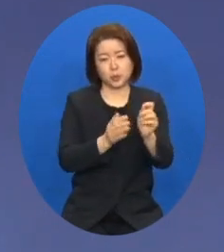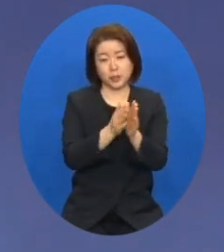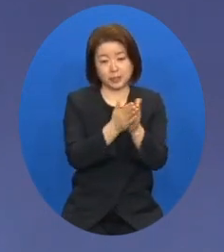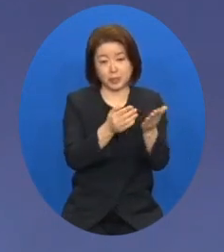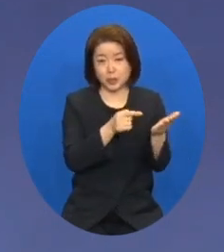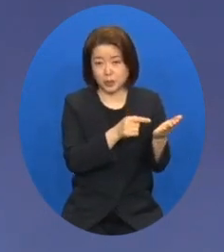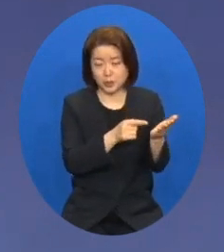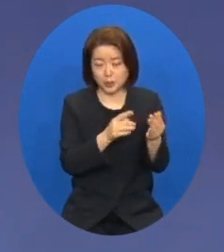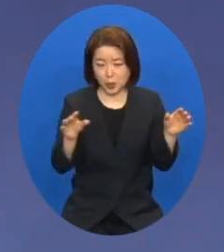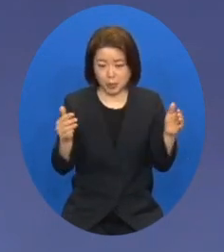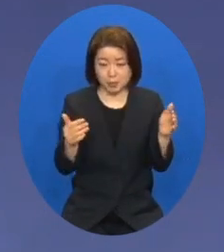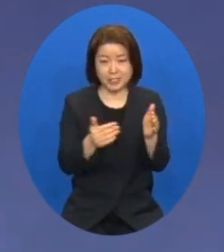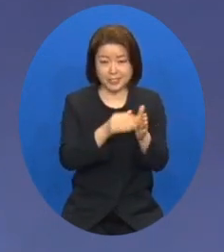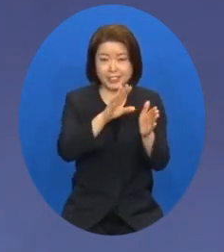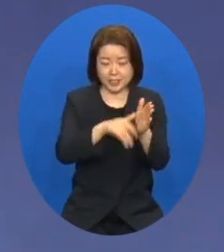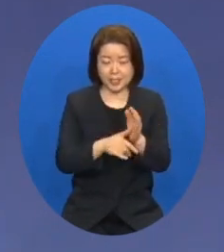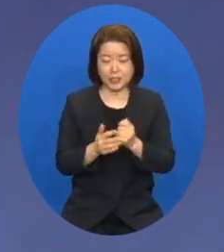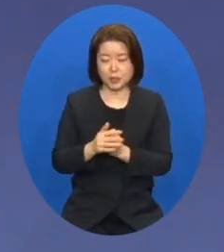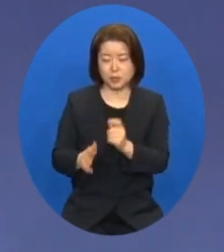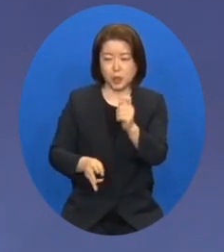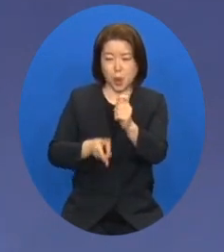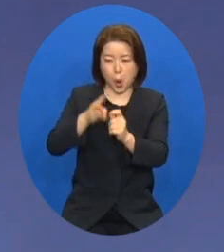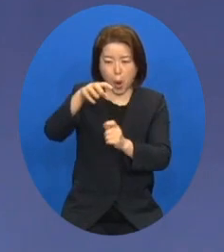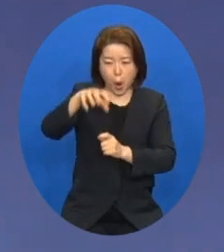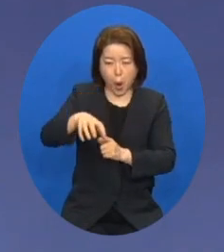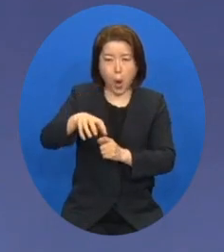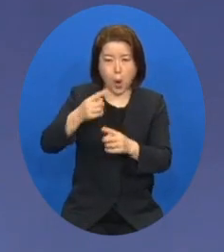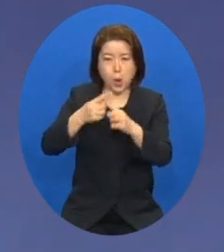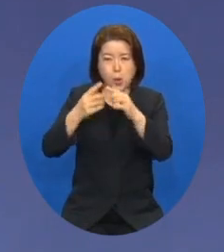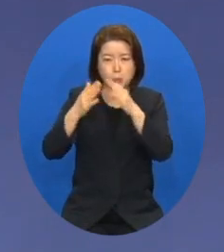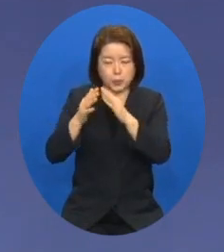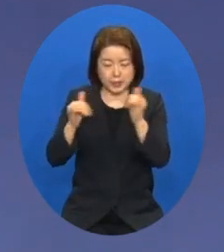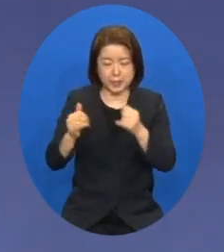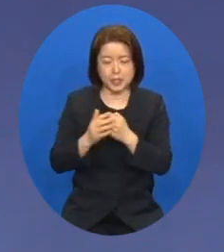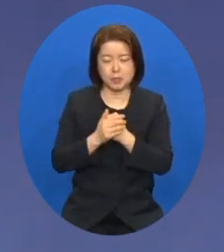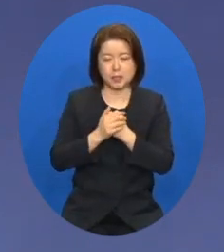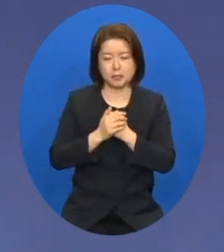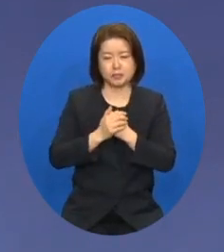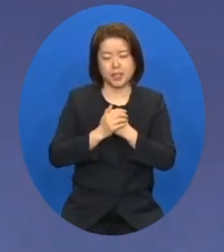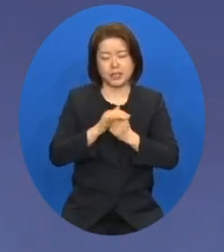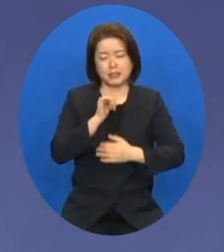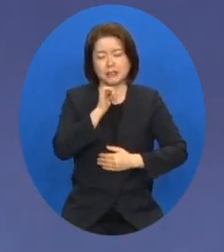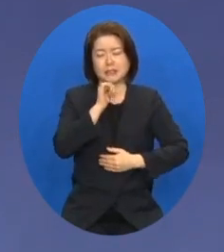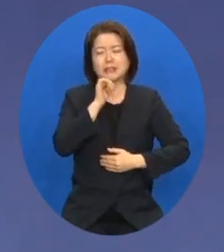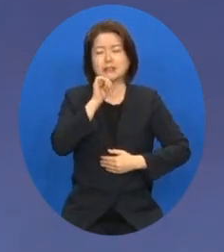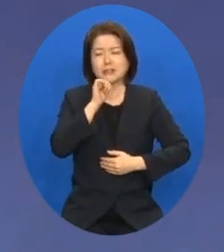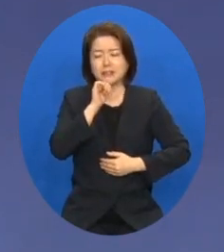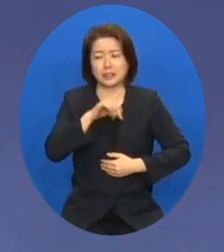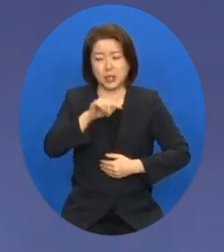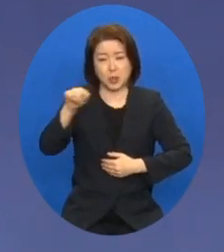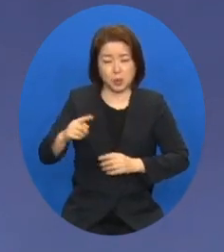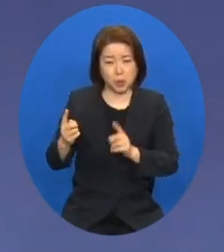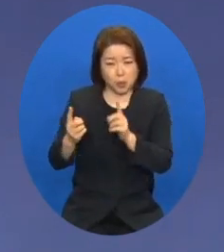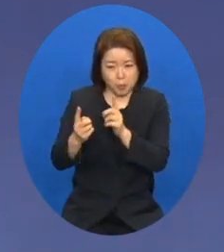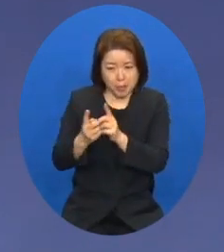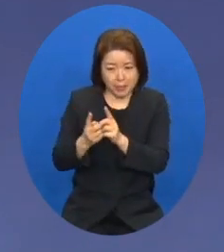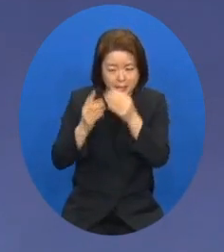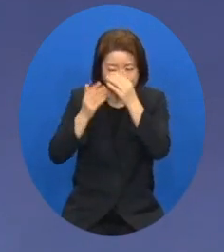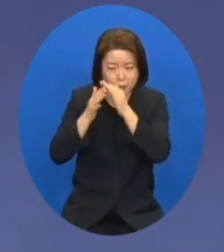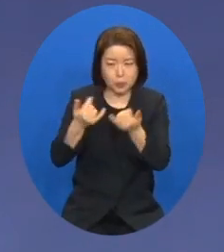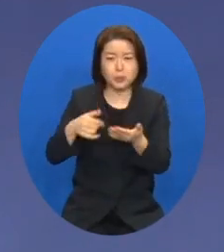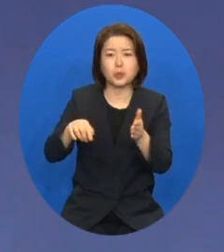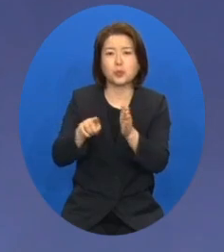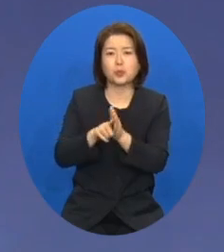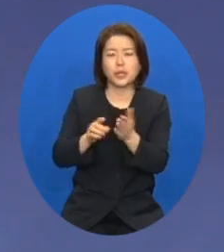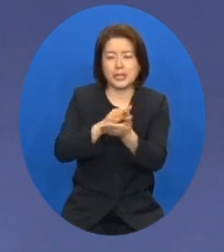고린도교회 교인들에게 기근을 만난 예루살렘 교회를 위한 언급 요청을 하고 있습니다